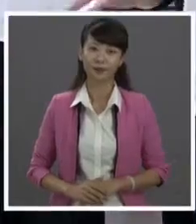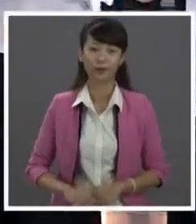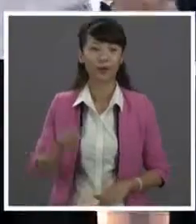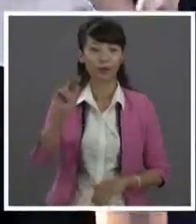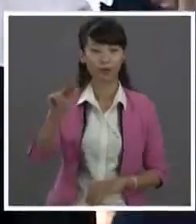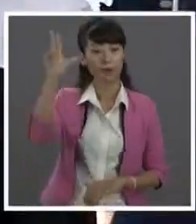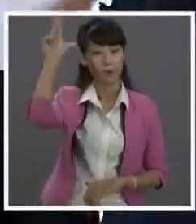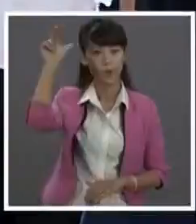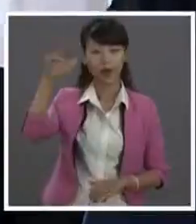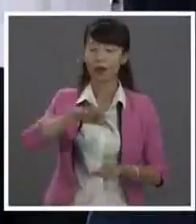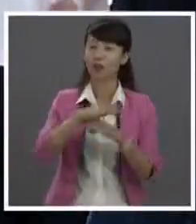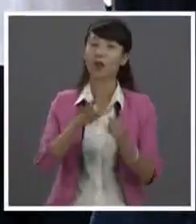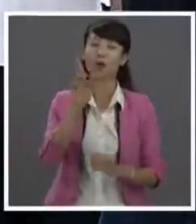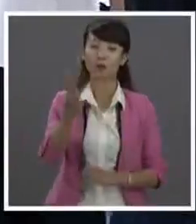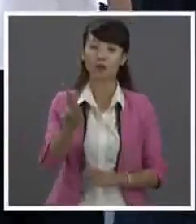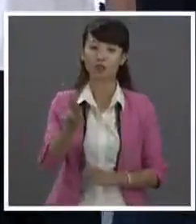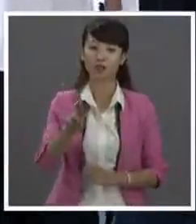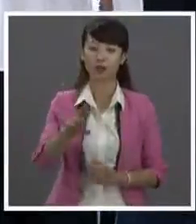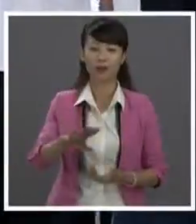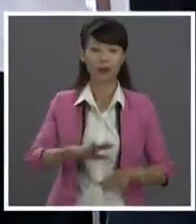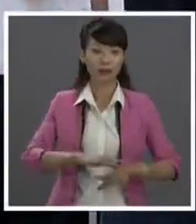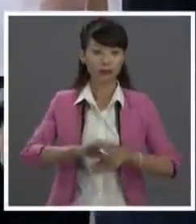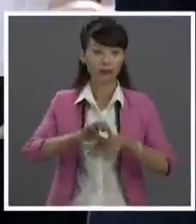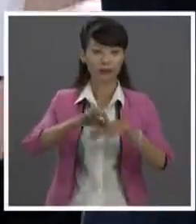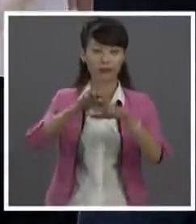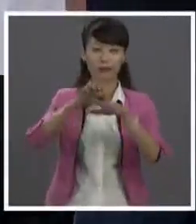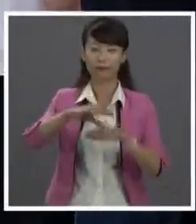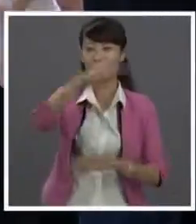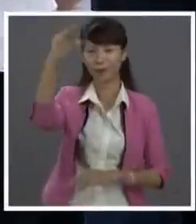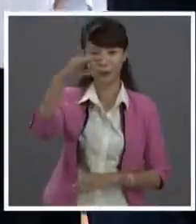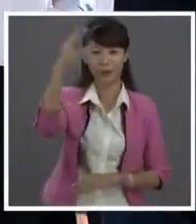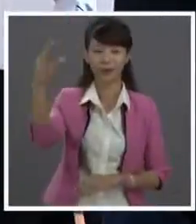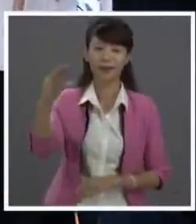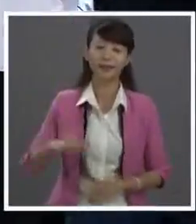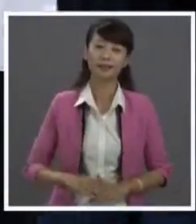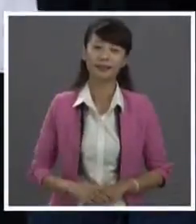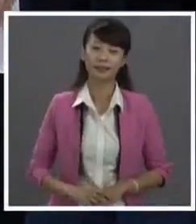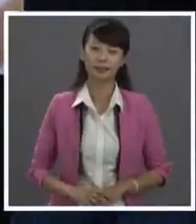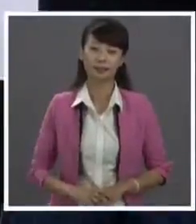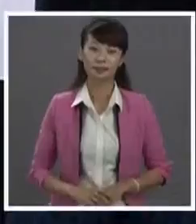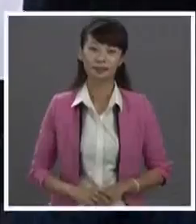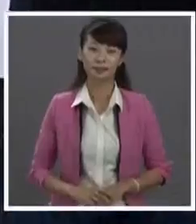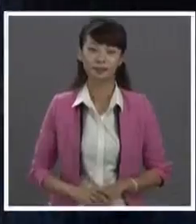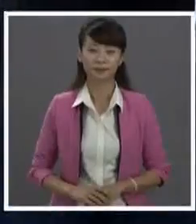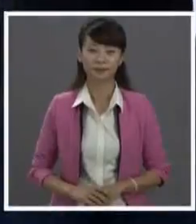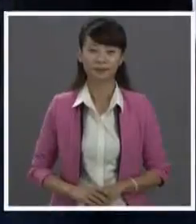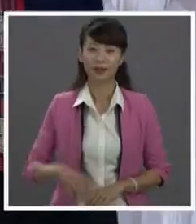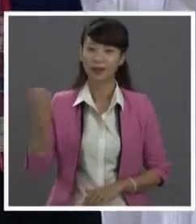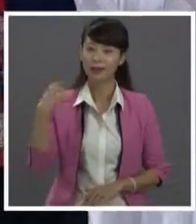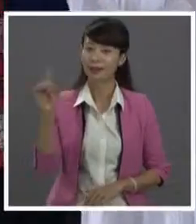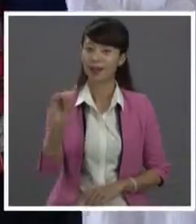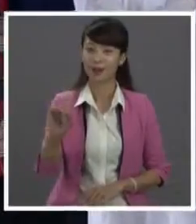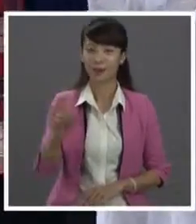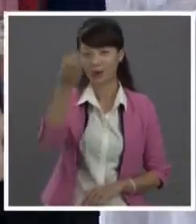豆 是 是 浮云 浮云 云。 刚才哪一位那么聪明的观众朋友猜